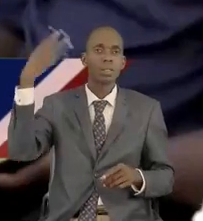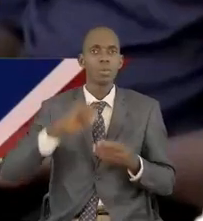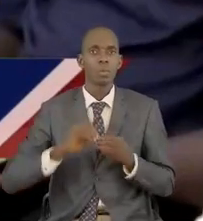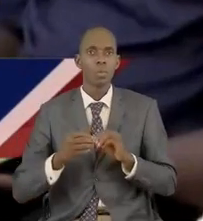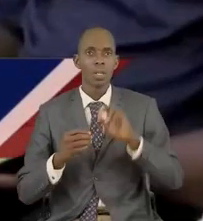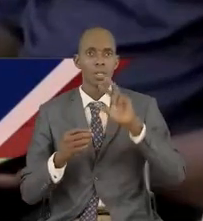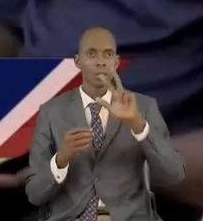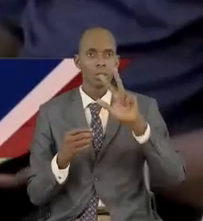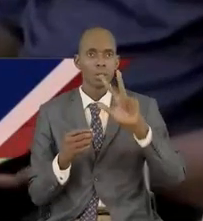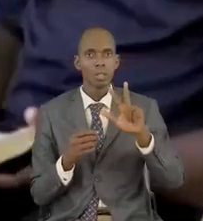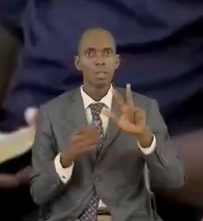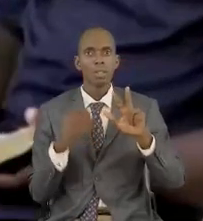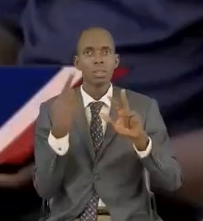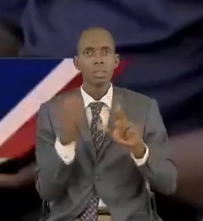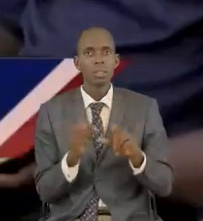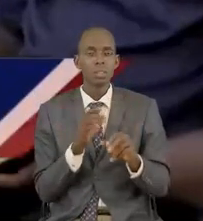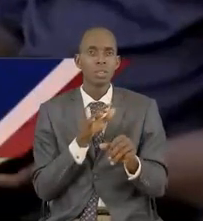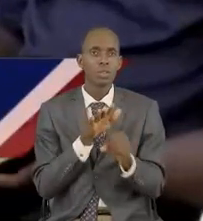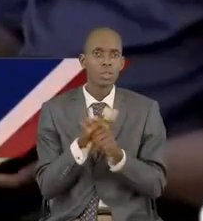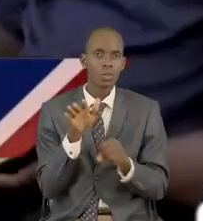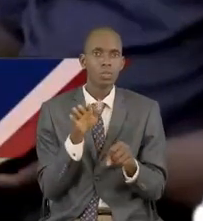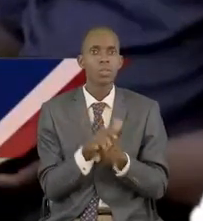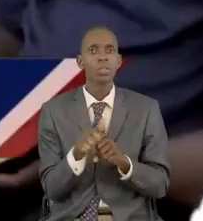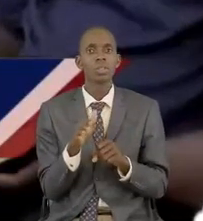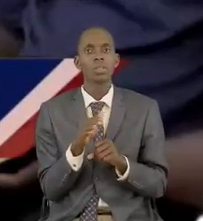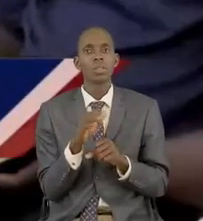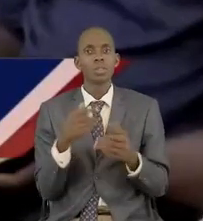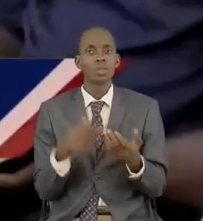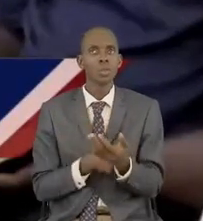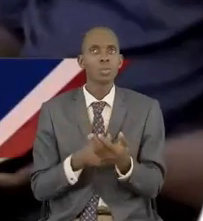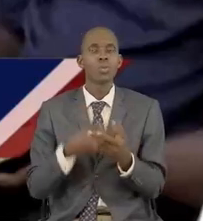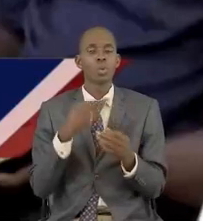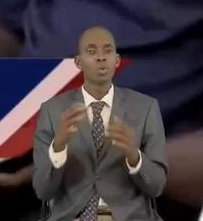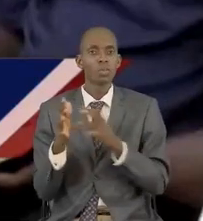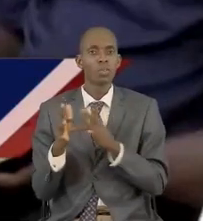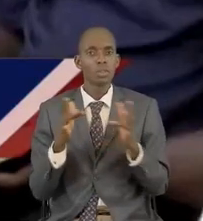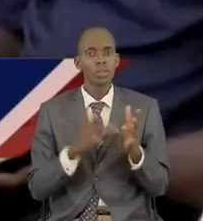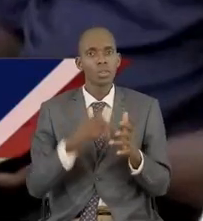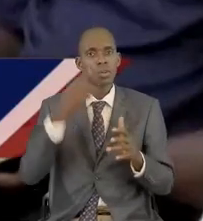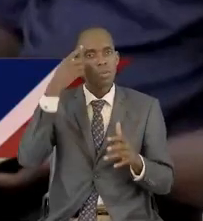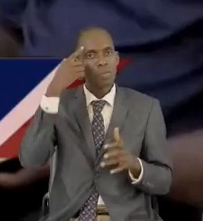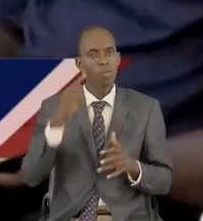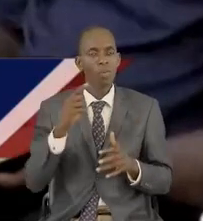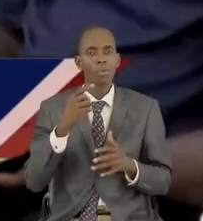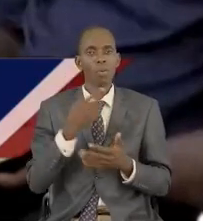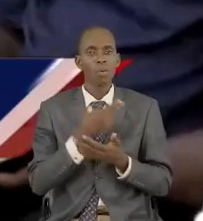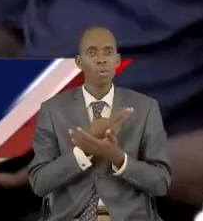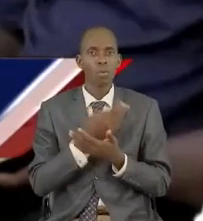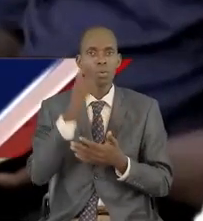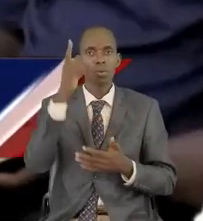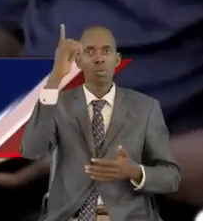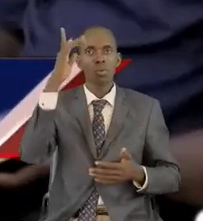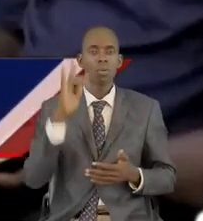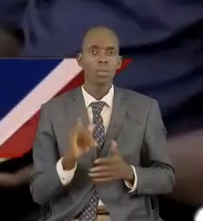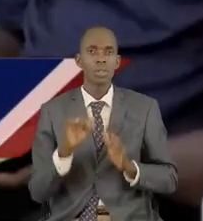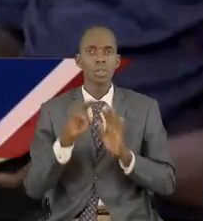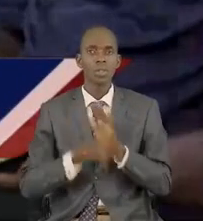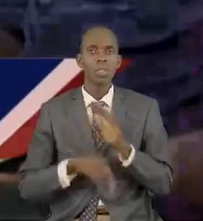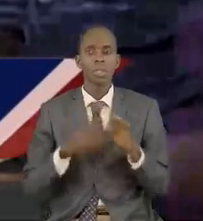l'Évangile suffisant de Jésus pour la piété et la gloire numéro 1